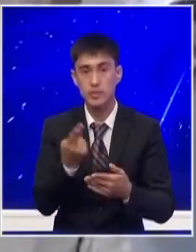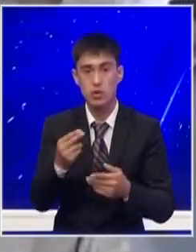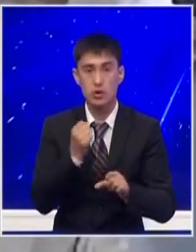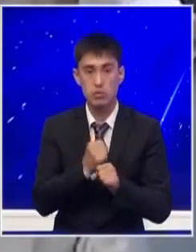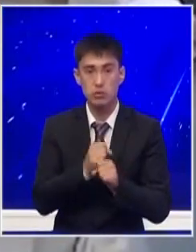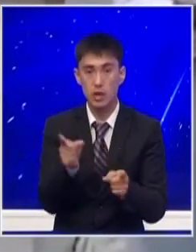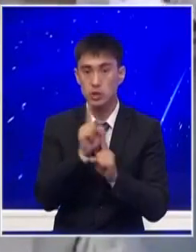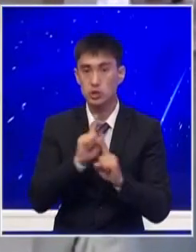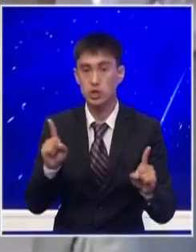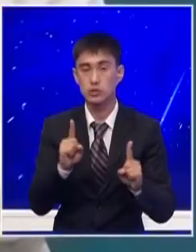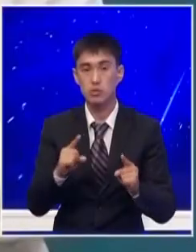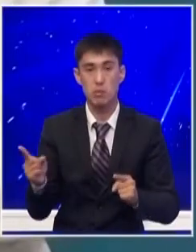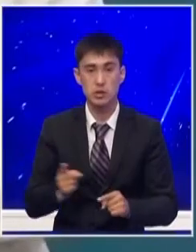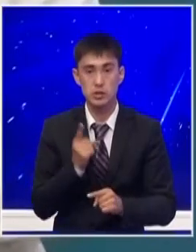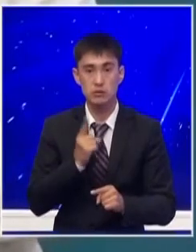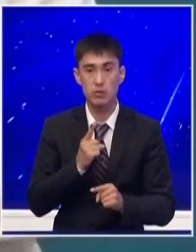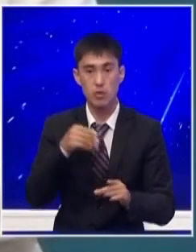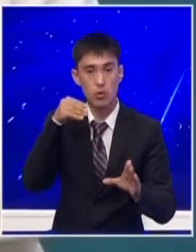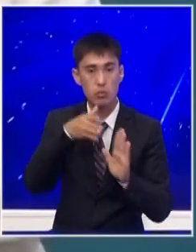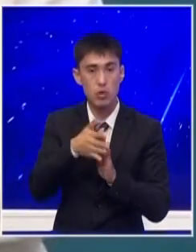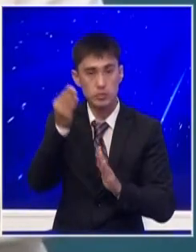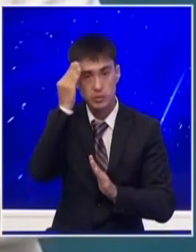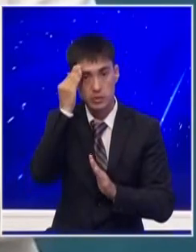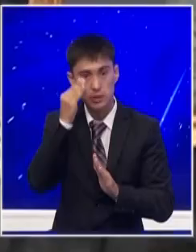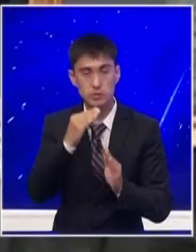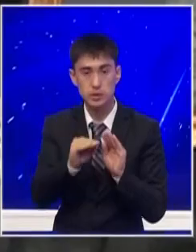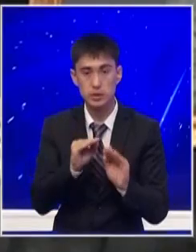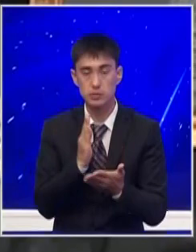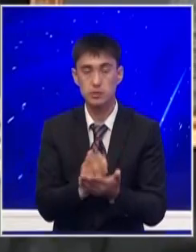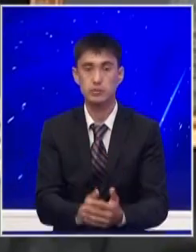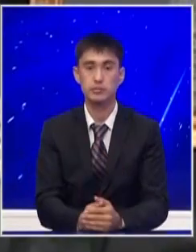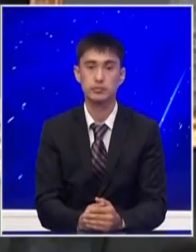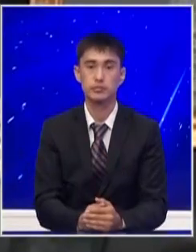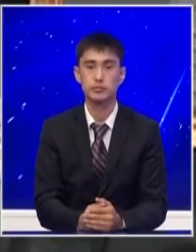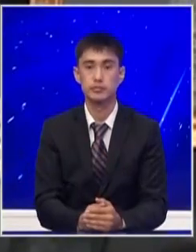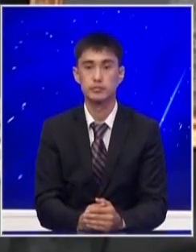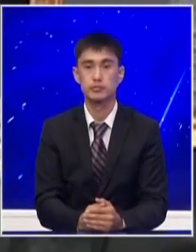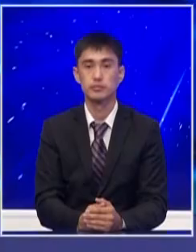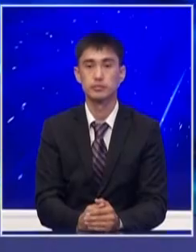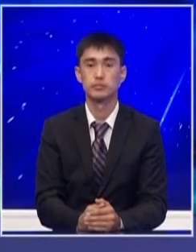работы отличаются не только мастерством, но и глубоким смысловым содержанием.